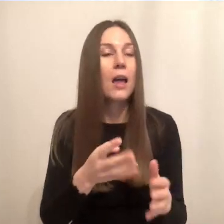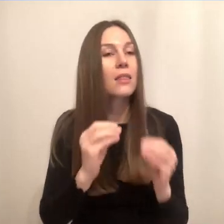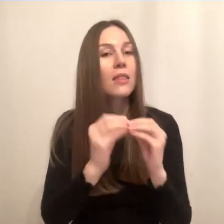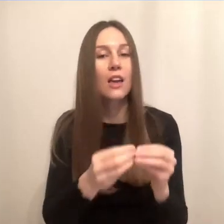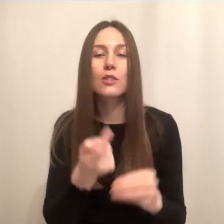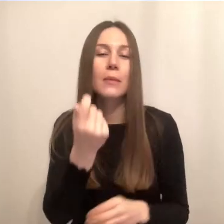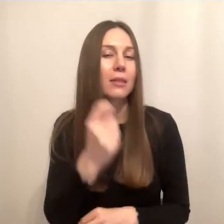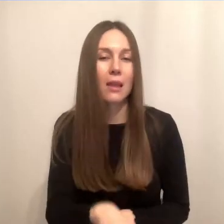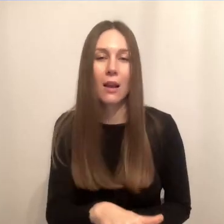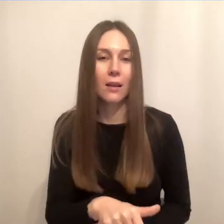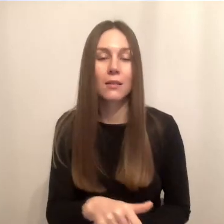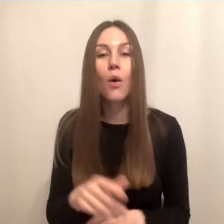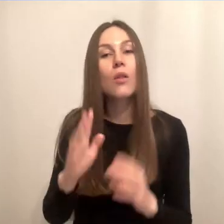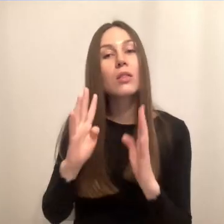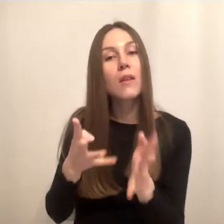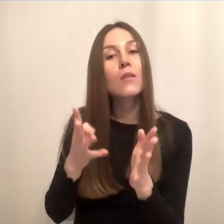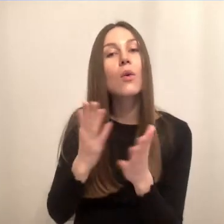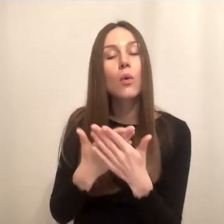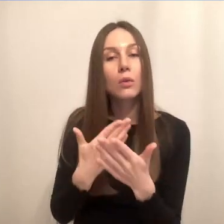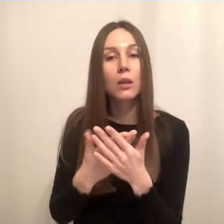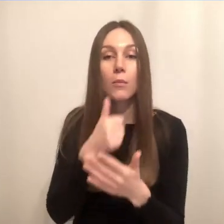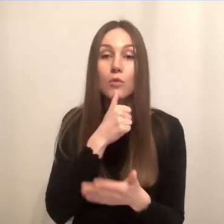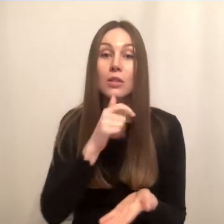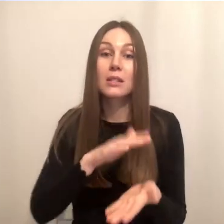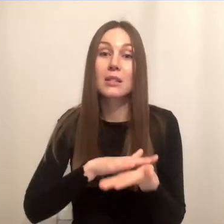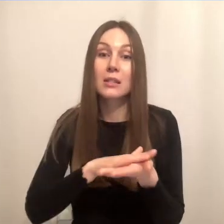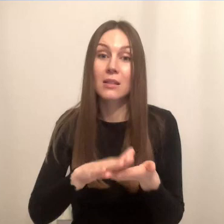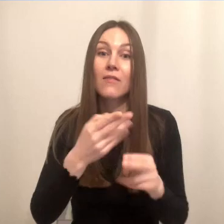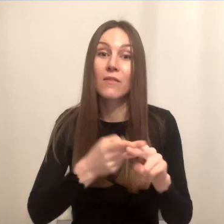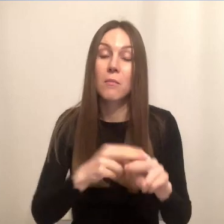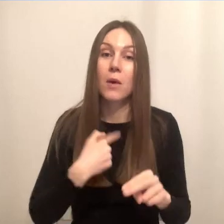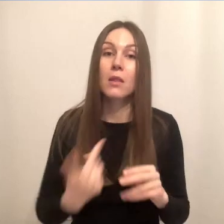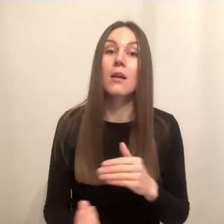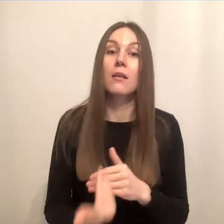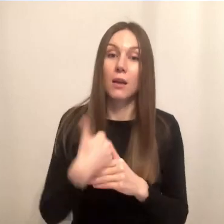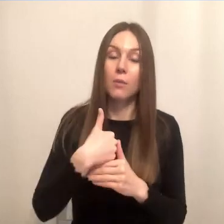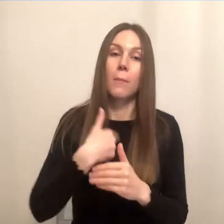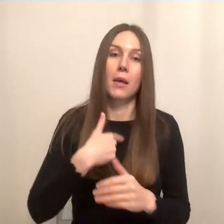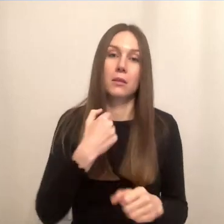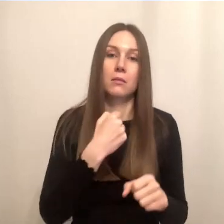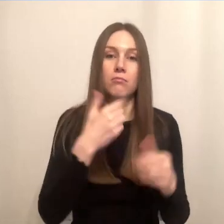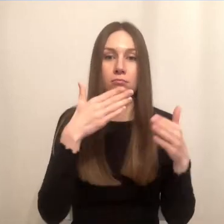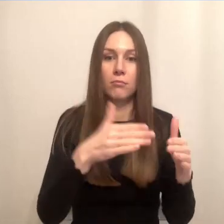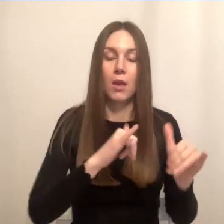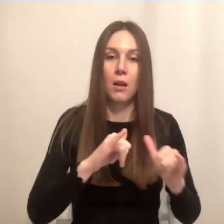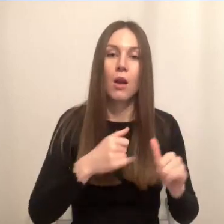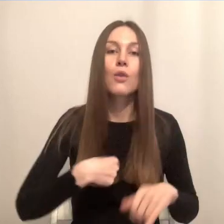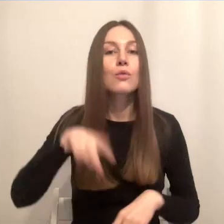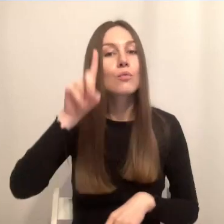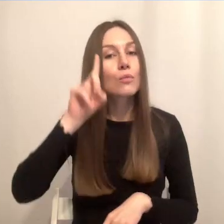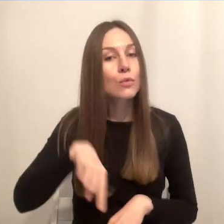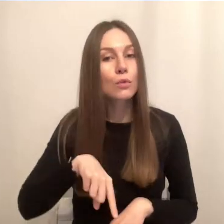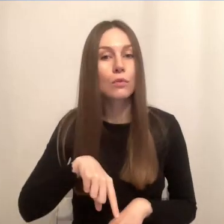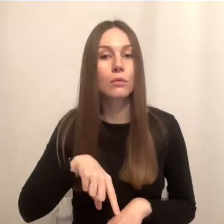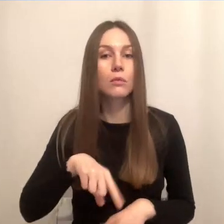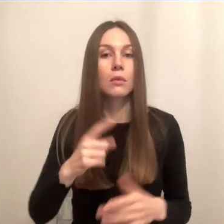9? Nes dėl skaidrumo, jeigu į mane būtų kreiptasi, tai tikrai atitinkamai elgtumėmės. Aš žinau iš savo pusės tiek, kiek aš,